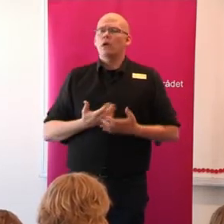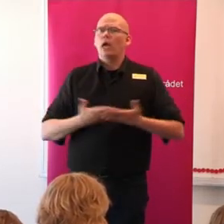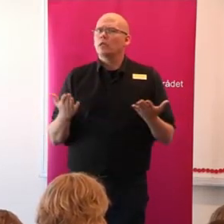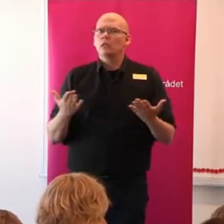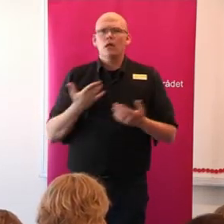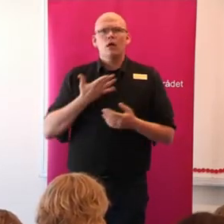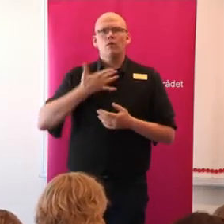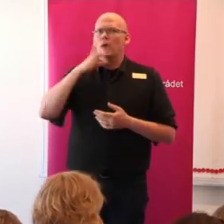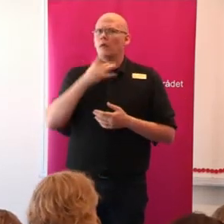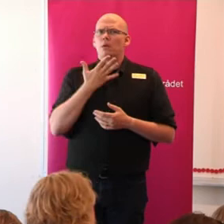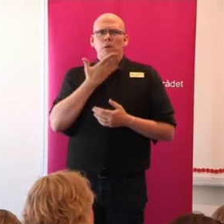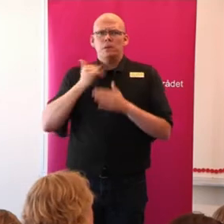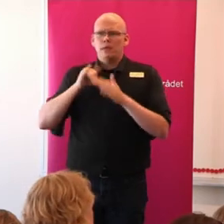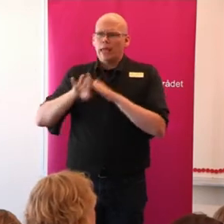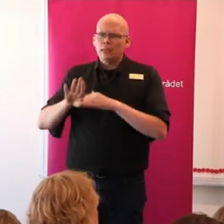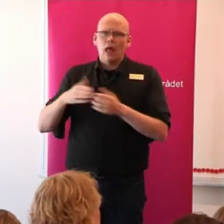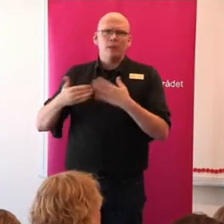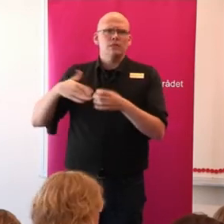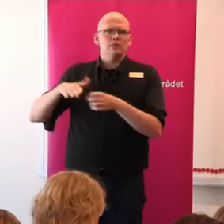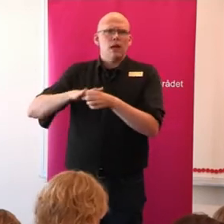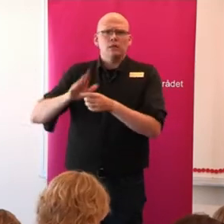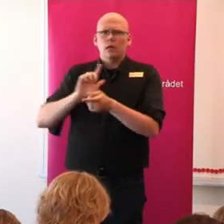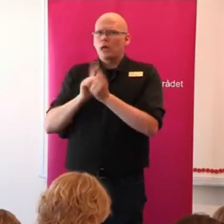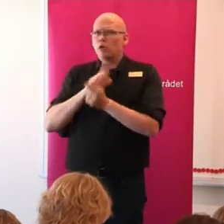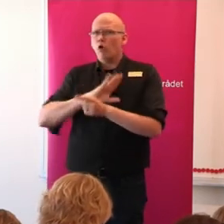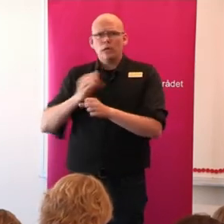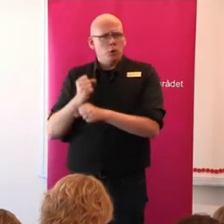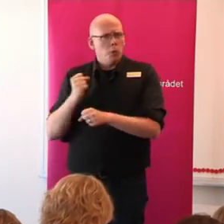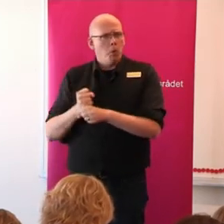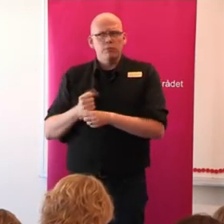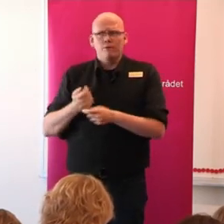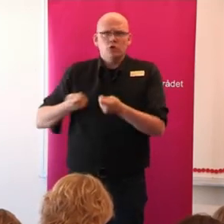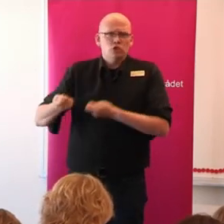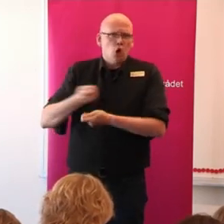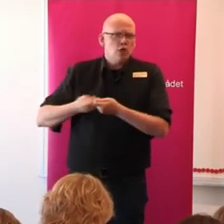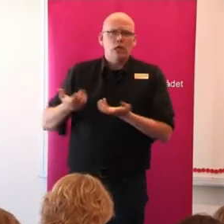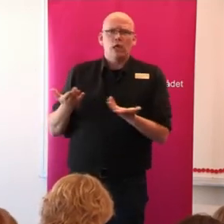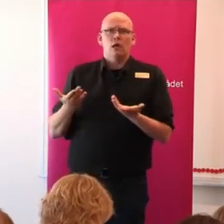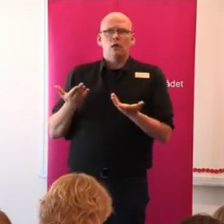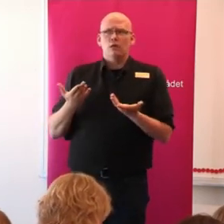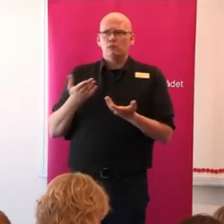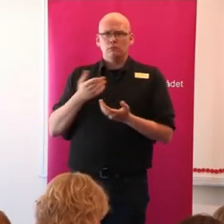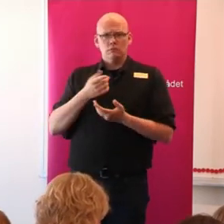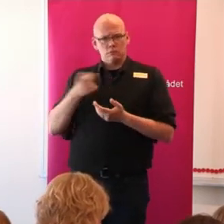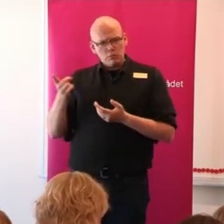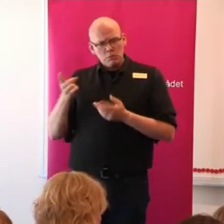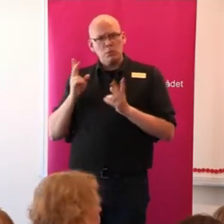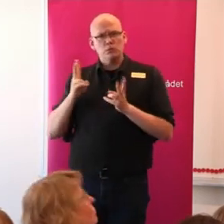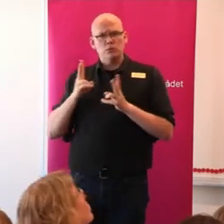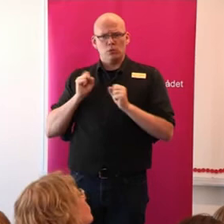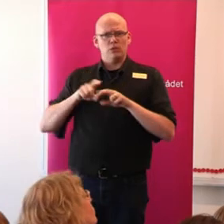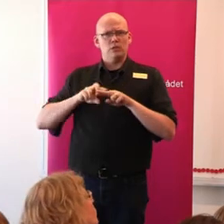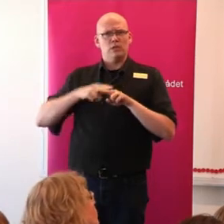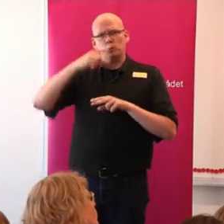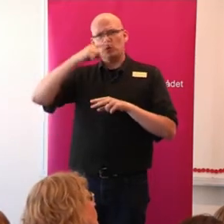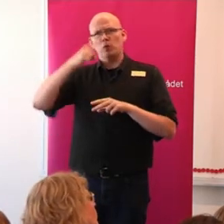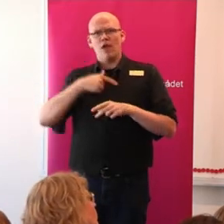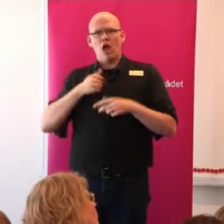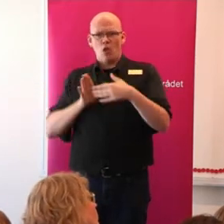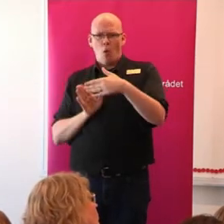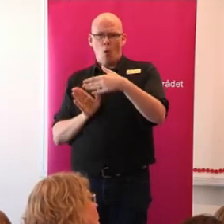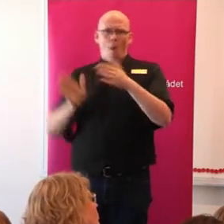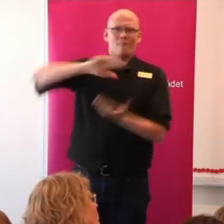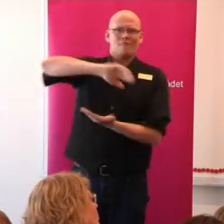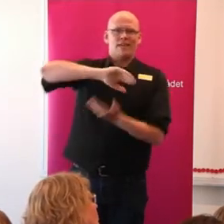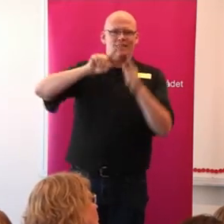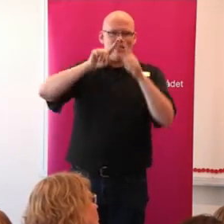inte har varit inne på arbetsmarknaden, kunnat försörja sig, varit stolta. Jag brukar prata om den omvända triangeln. Man har mycket status när